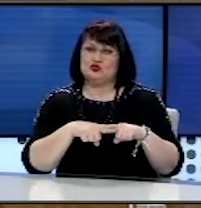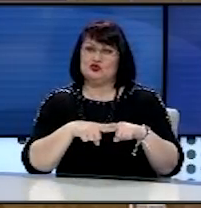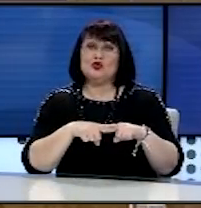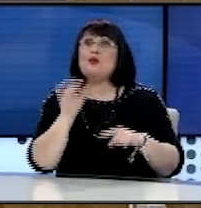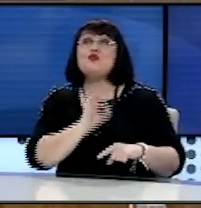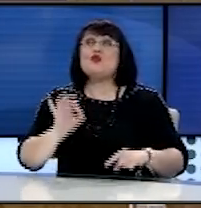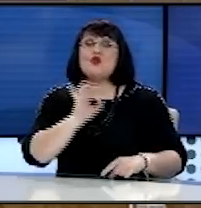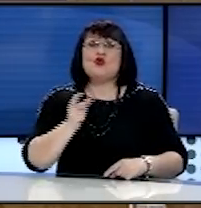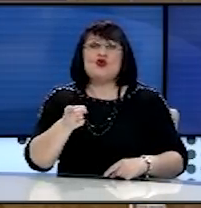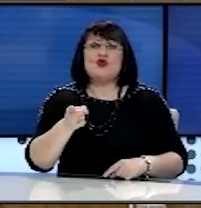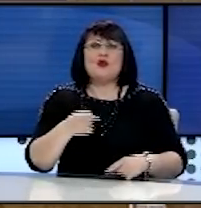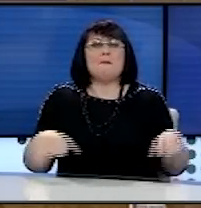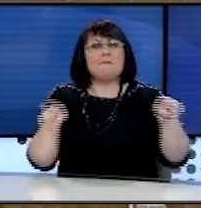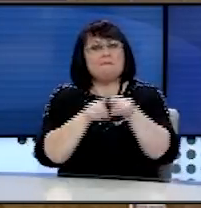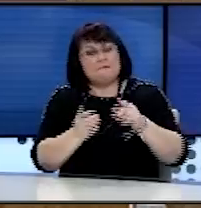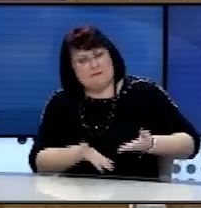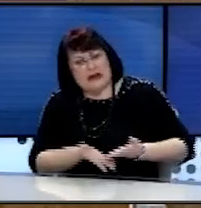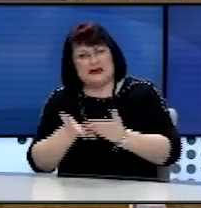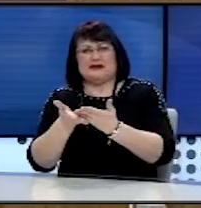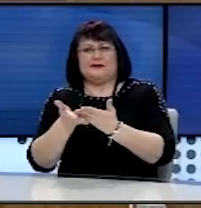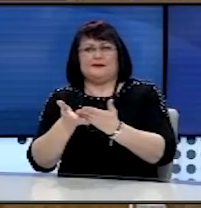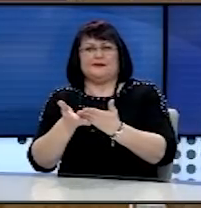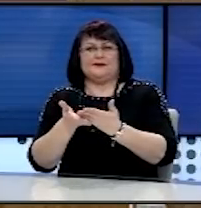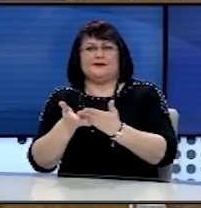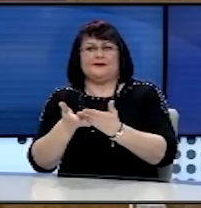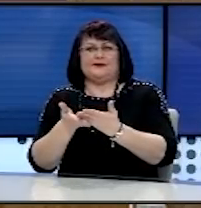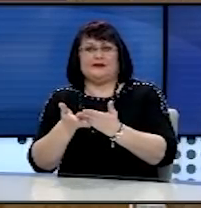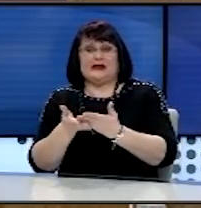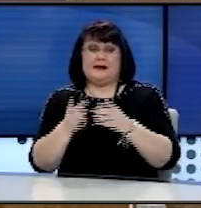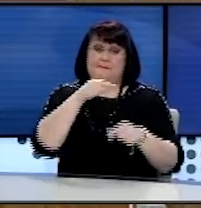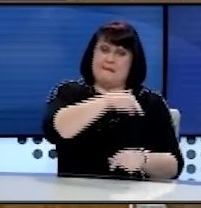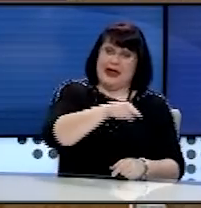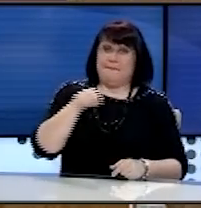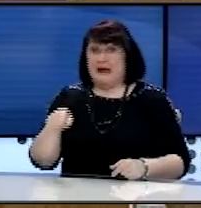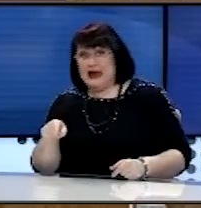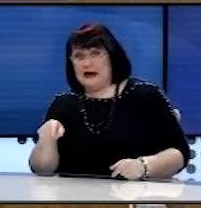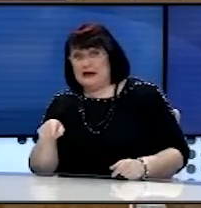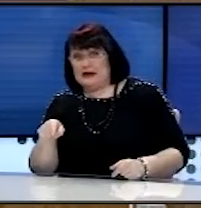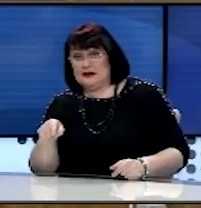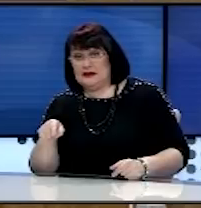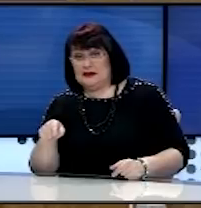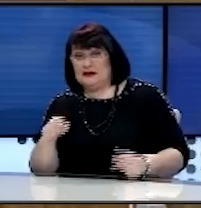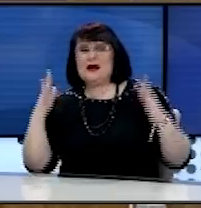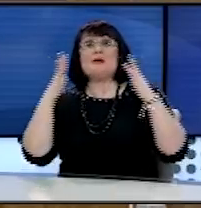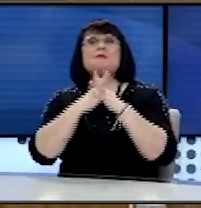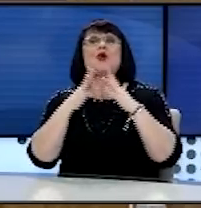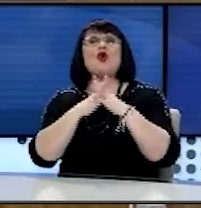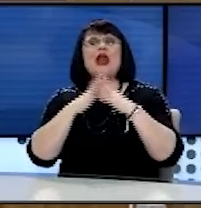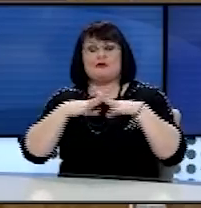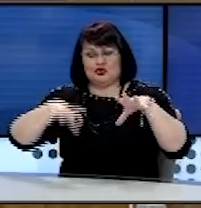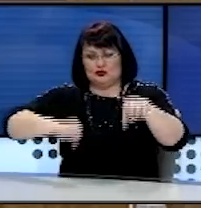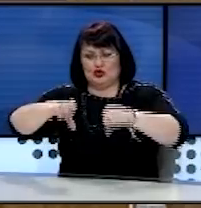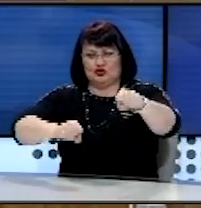βρίσκεται στο να συστρατευτούμε σαν λαός και χώρα με τον ένα ή τον άλλο ιμπεριαλιστικό πόλο.